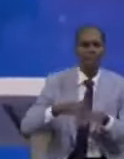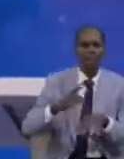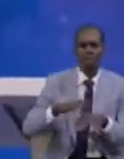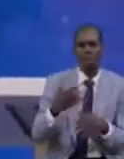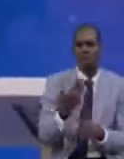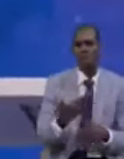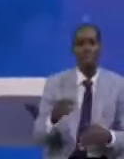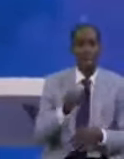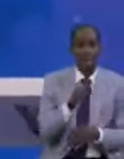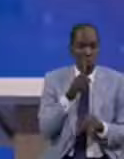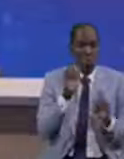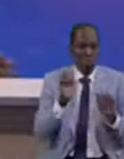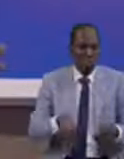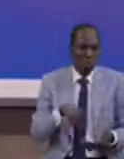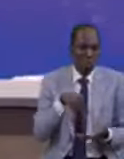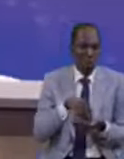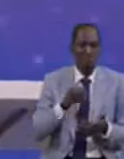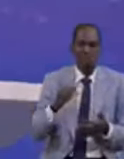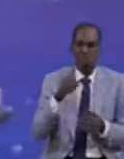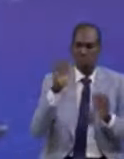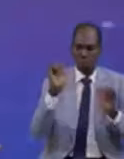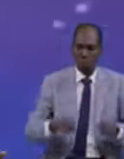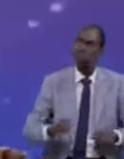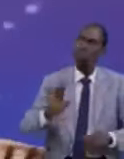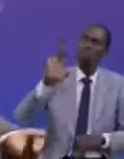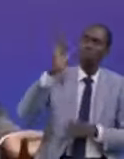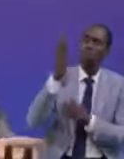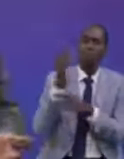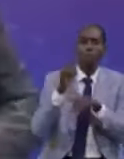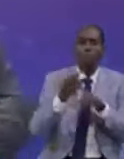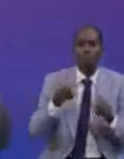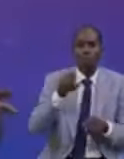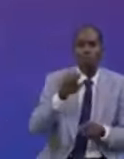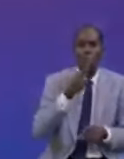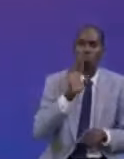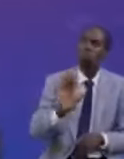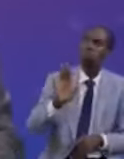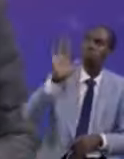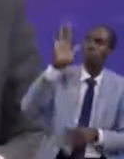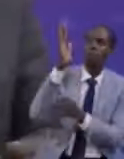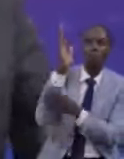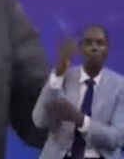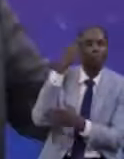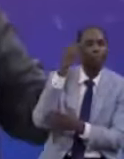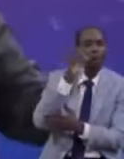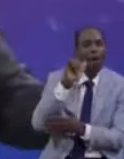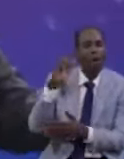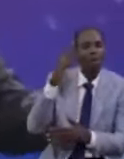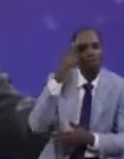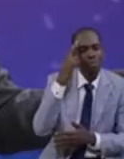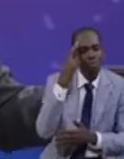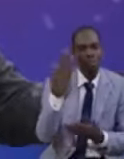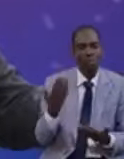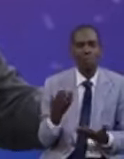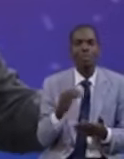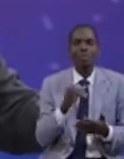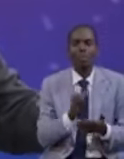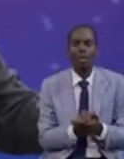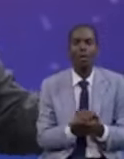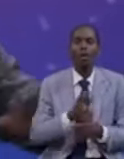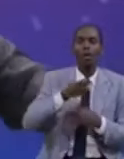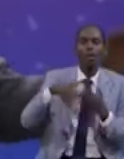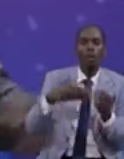peut lever la main mais vous levez la main pour un objectif vous levez amain pour que le